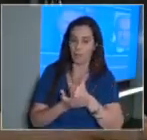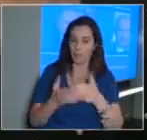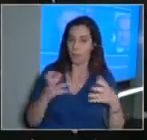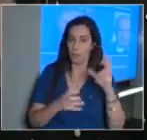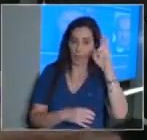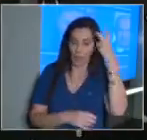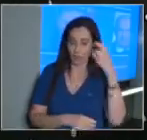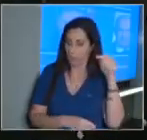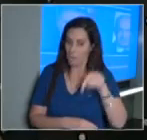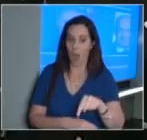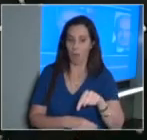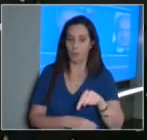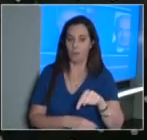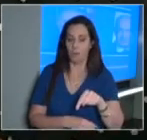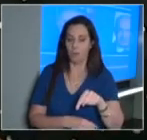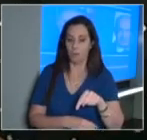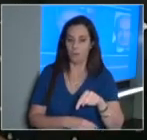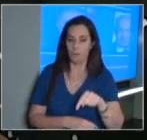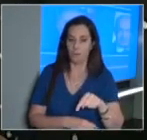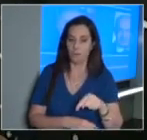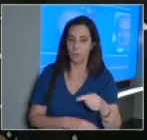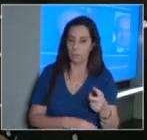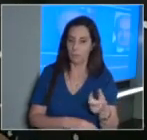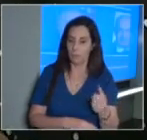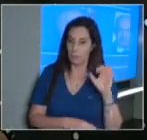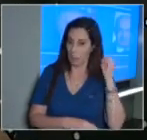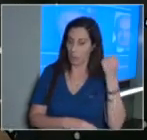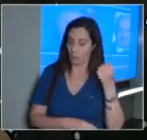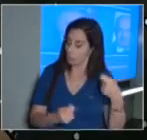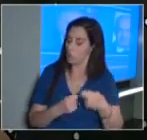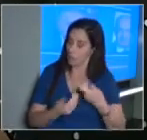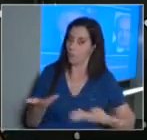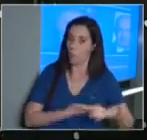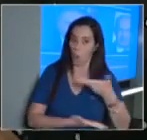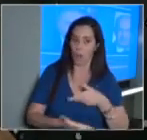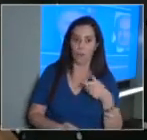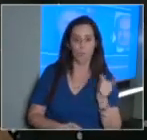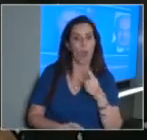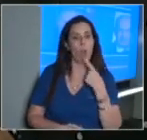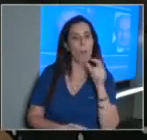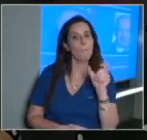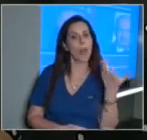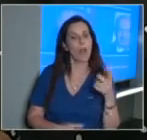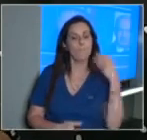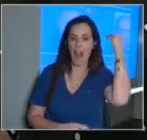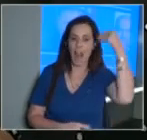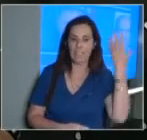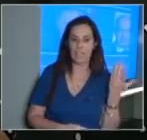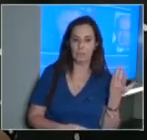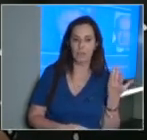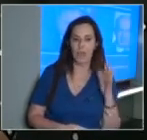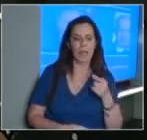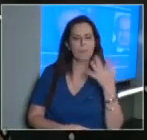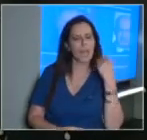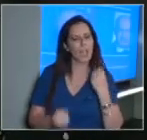סיעה ערבית עומד ליד ראשי האופוזיציה הציוניים ומשתף איתם פעולה ולא אומר מילה לפלסטינים.